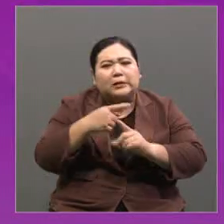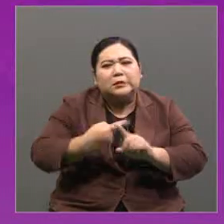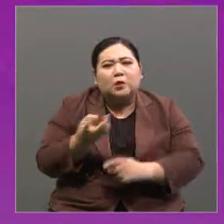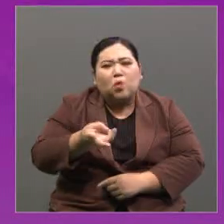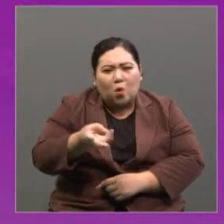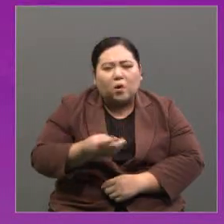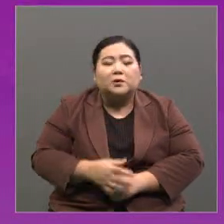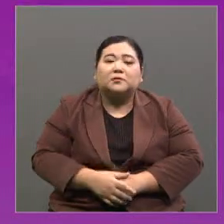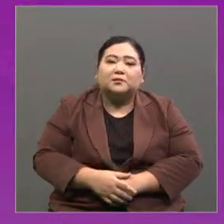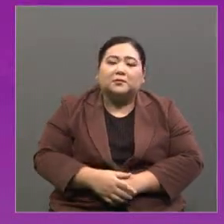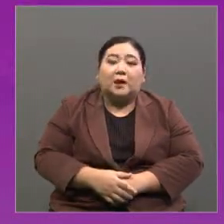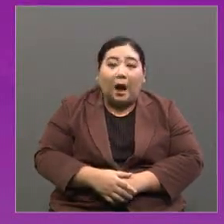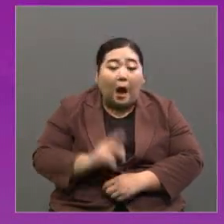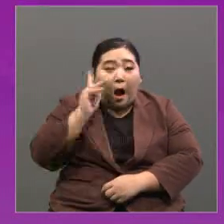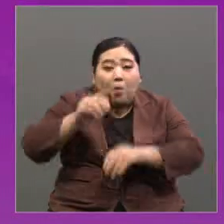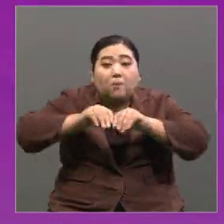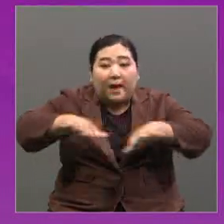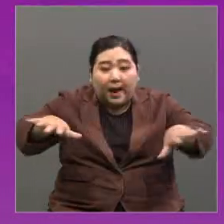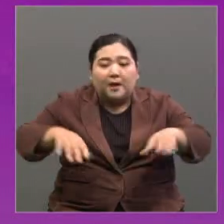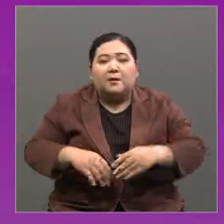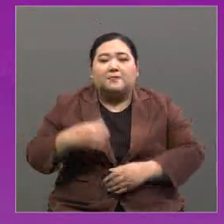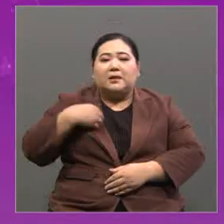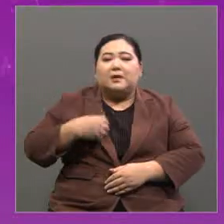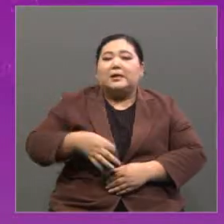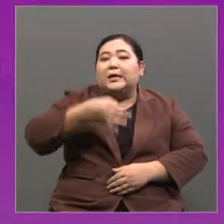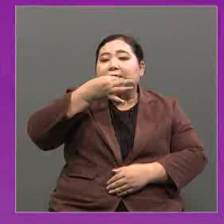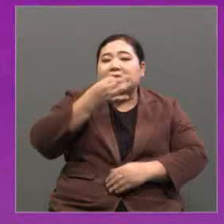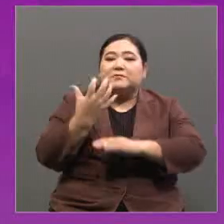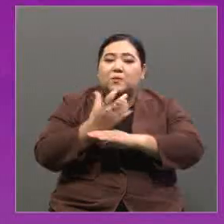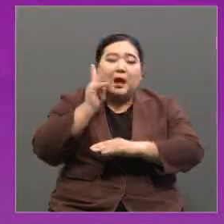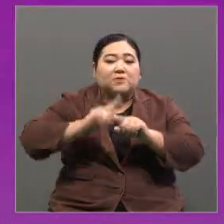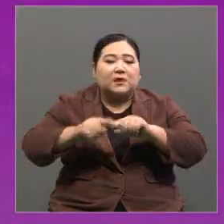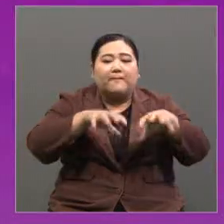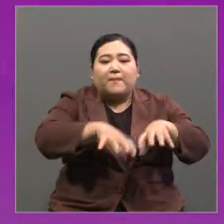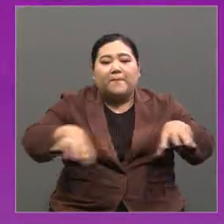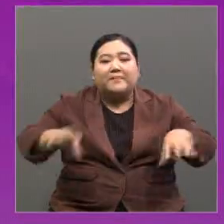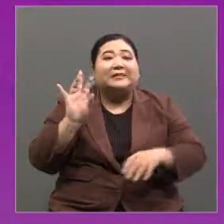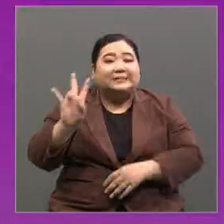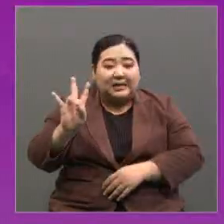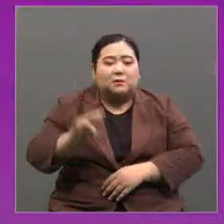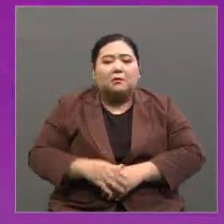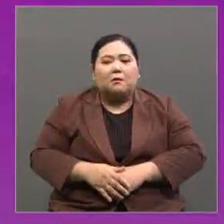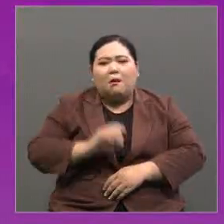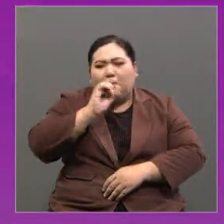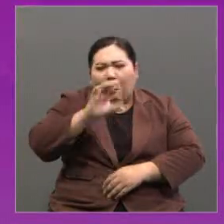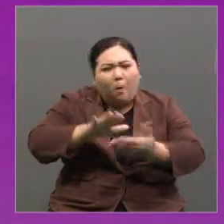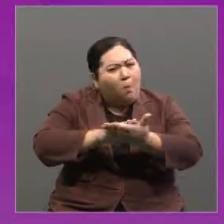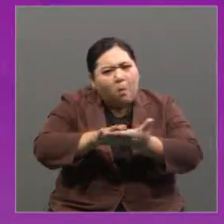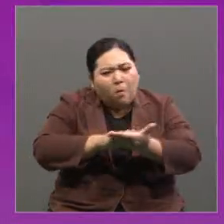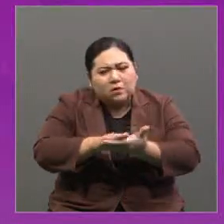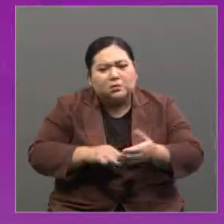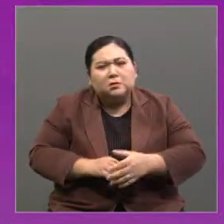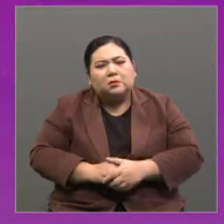คะทีนี้ค่ะพอมีข่าวประเด็นนี้ออกมาทาง 7องค์กรวิชาชีพสื่อมวลชนเขาก็เลยออกแถลงการณ์บอกว่าพฤติกรรมดังกล่าว